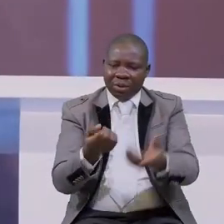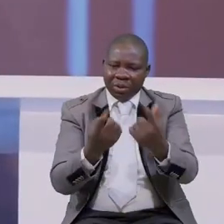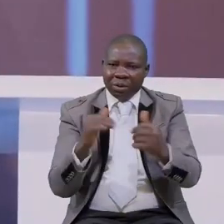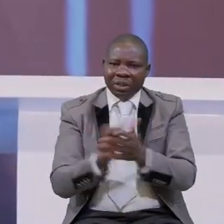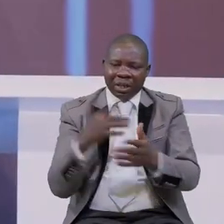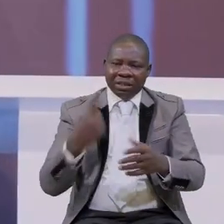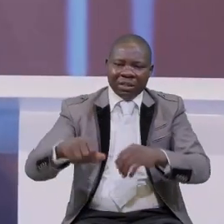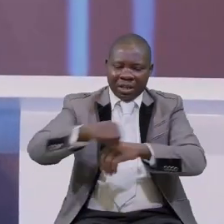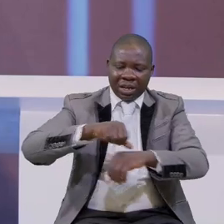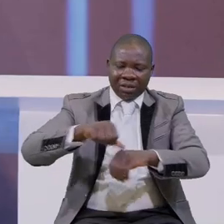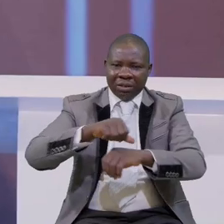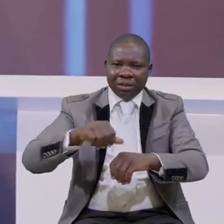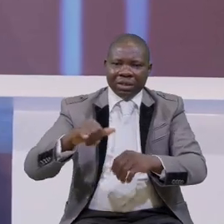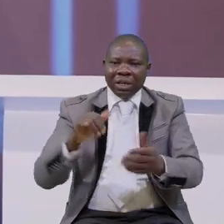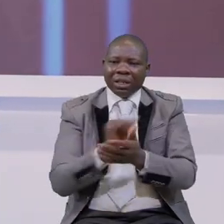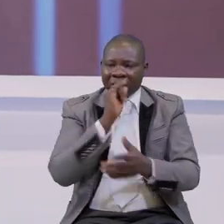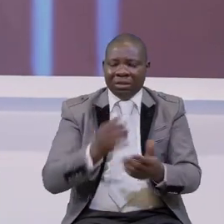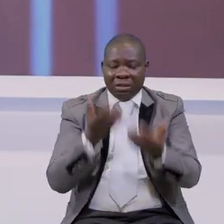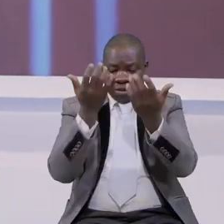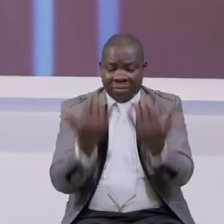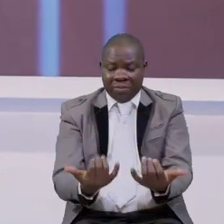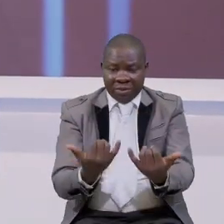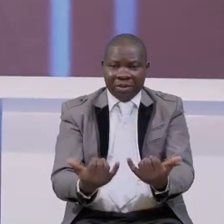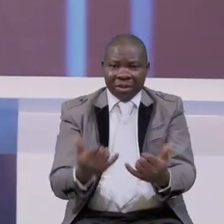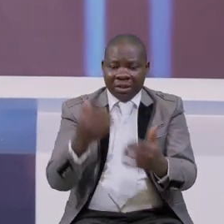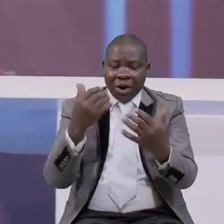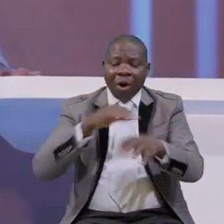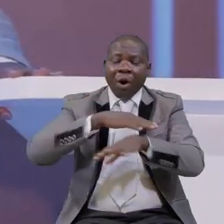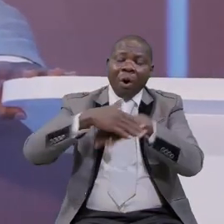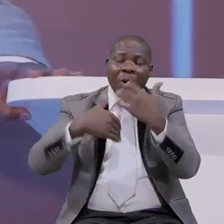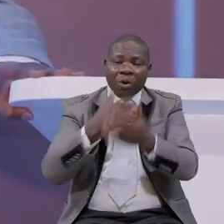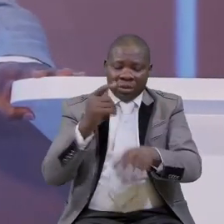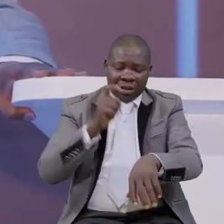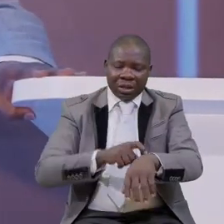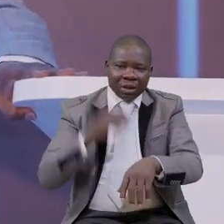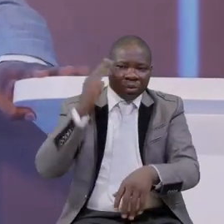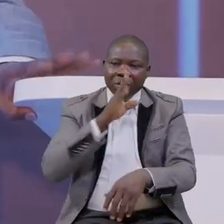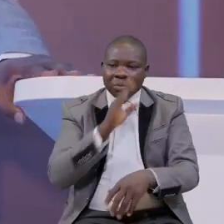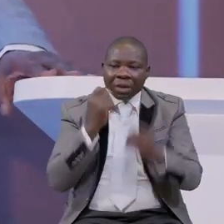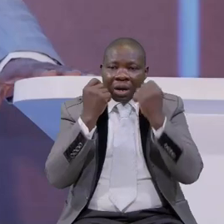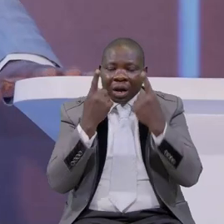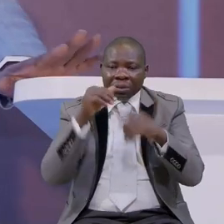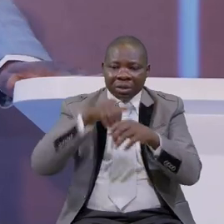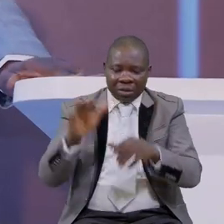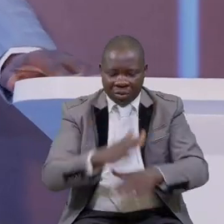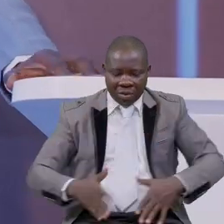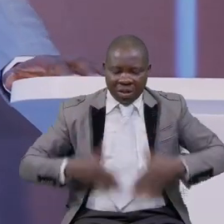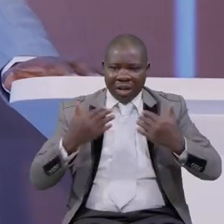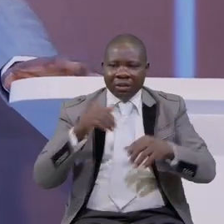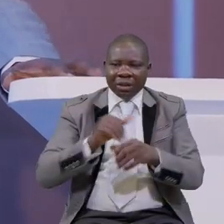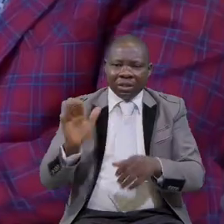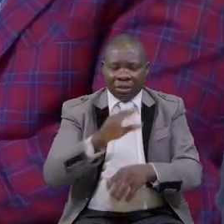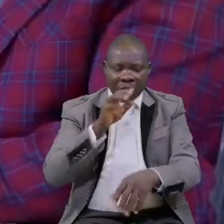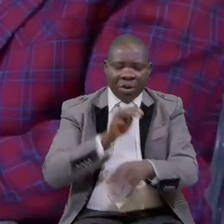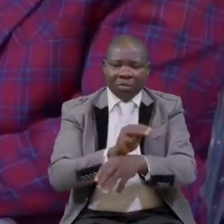l'onction qui est présente tout ce temps soit activée dans ta vie, dans ton ministère, au nom